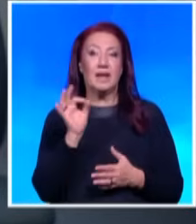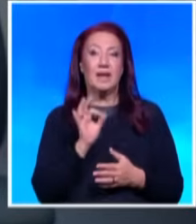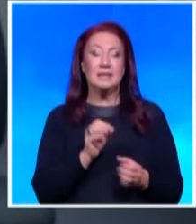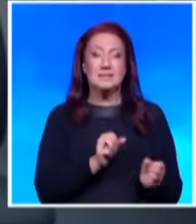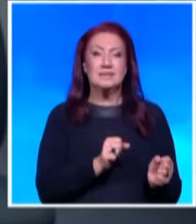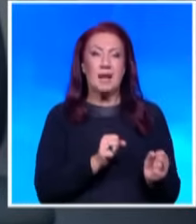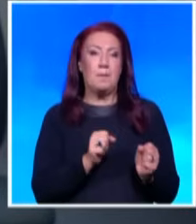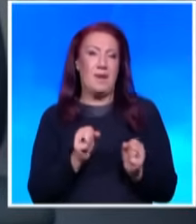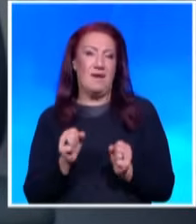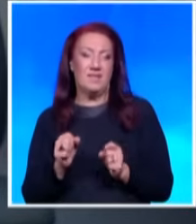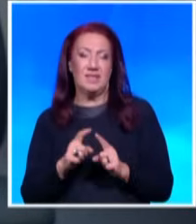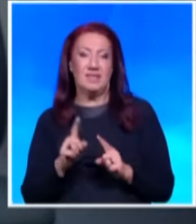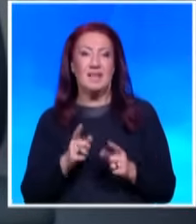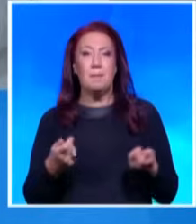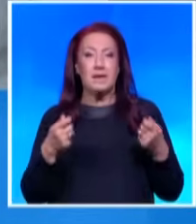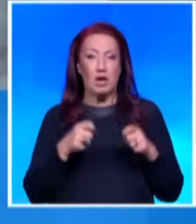че той не е завършил.